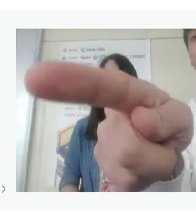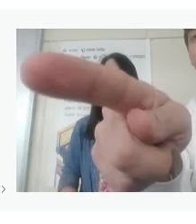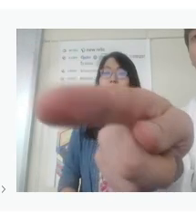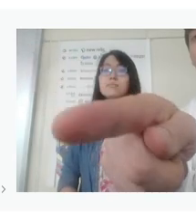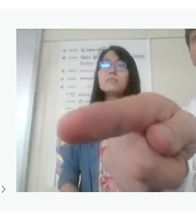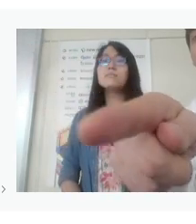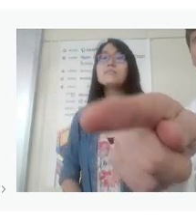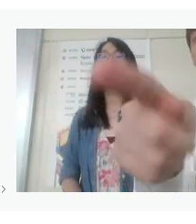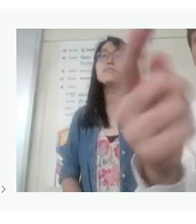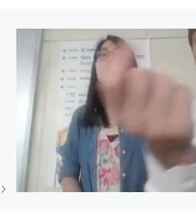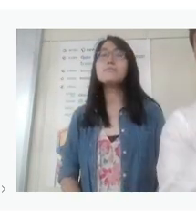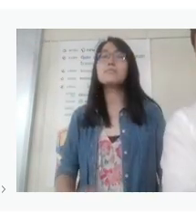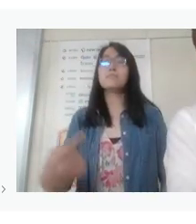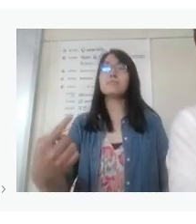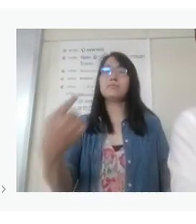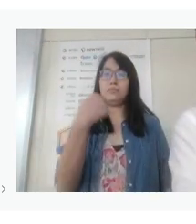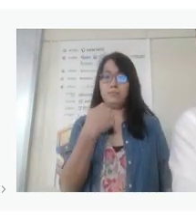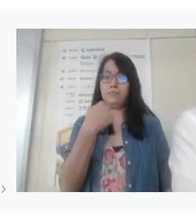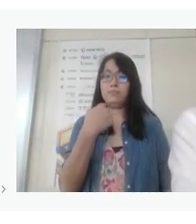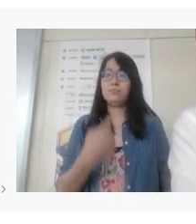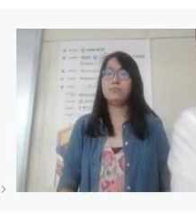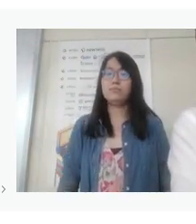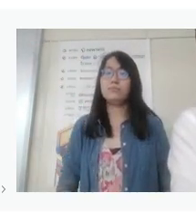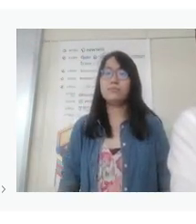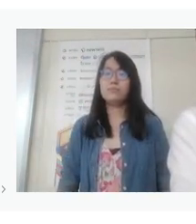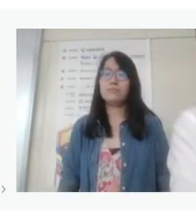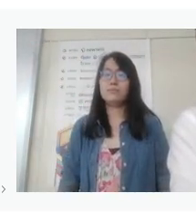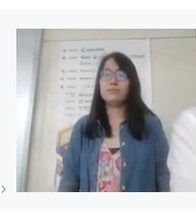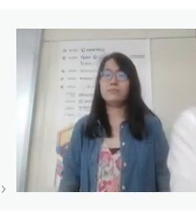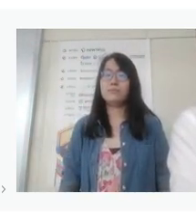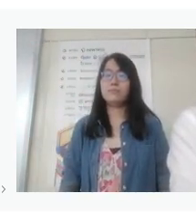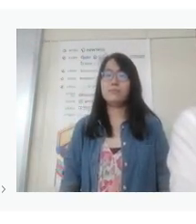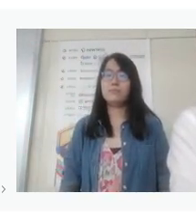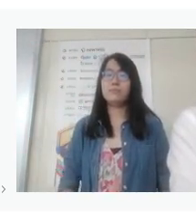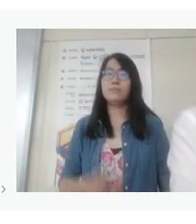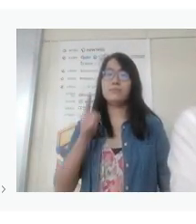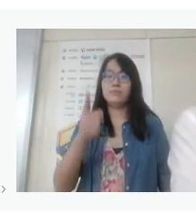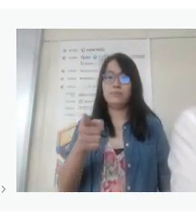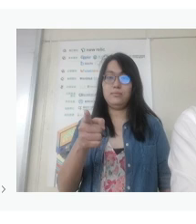等一下，现在，对，